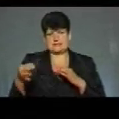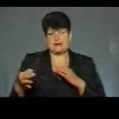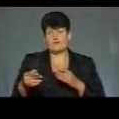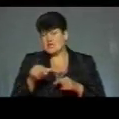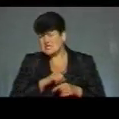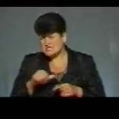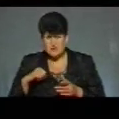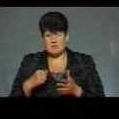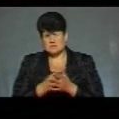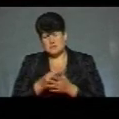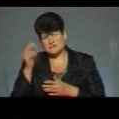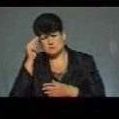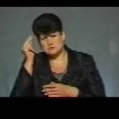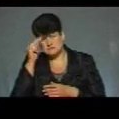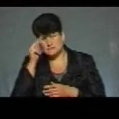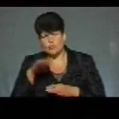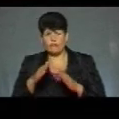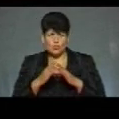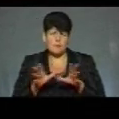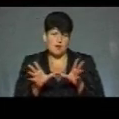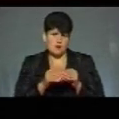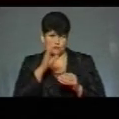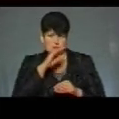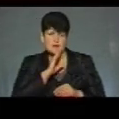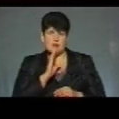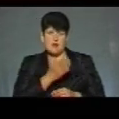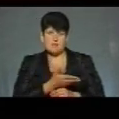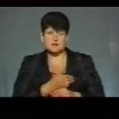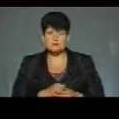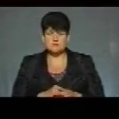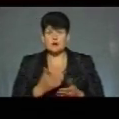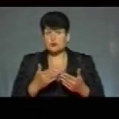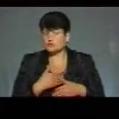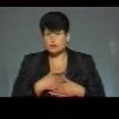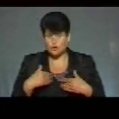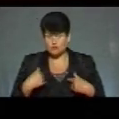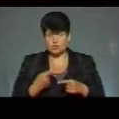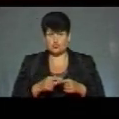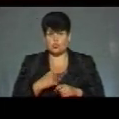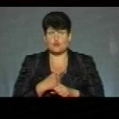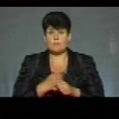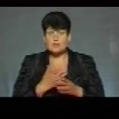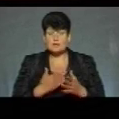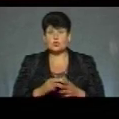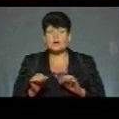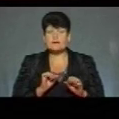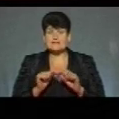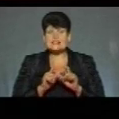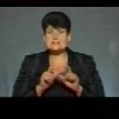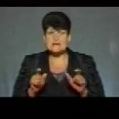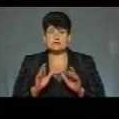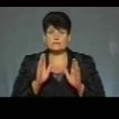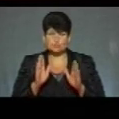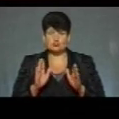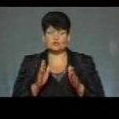самостійно здобувають освіту вдома разом з батьками. Якщо вони не хочуть цього робити, то, відповідно, керівники закладів десь